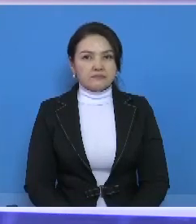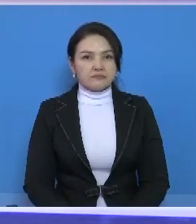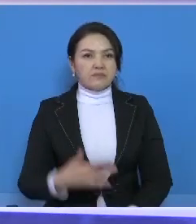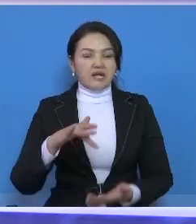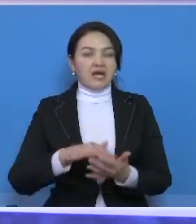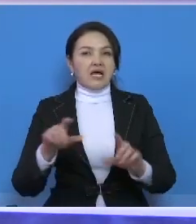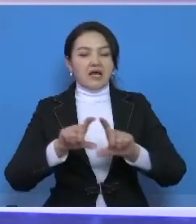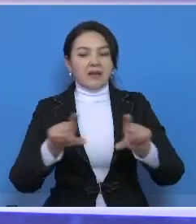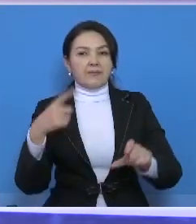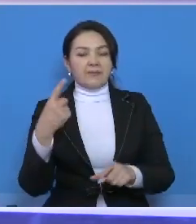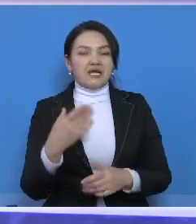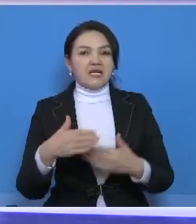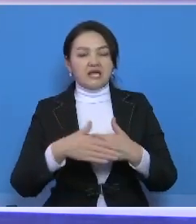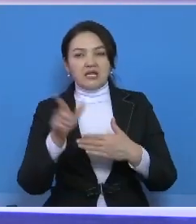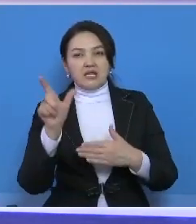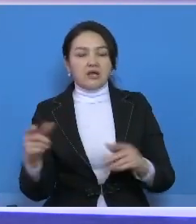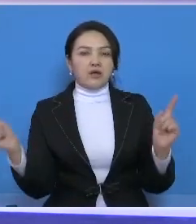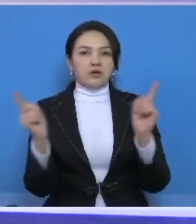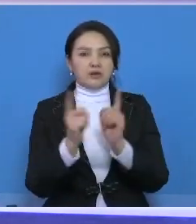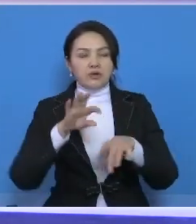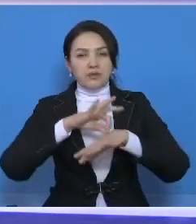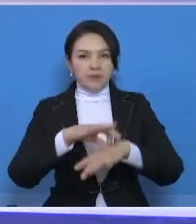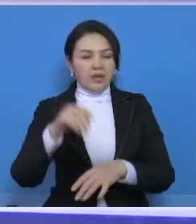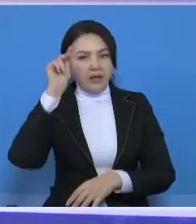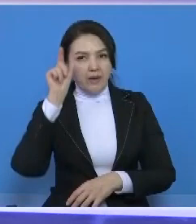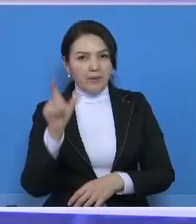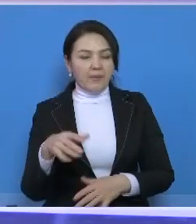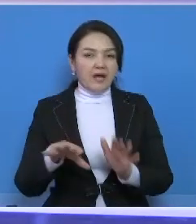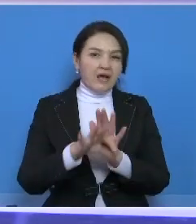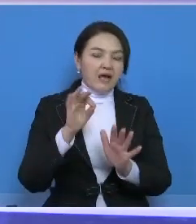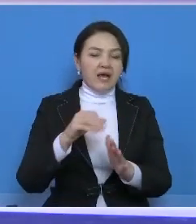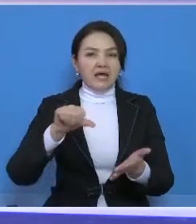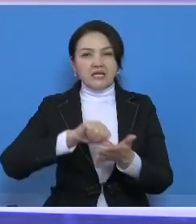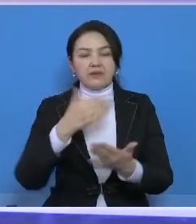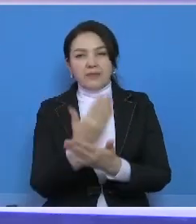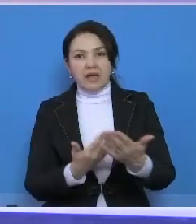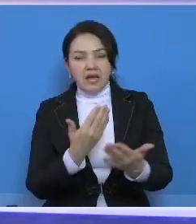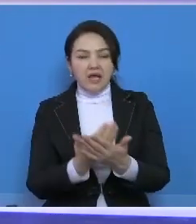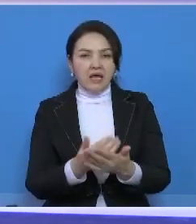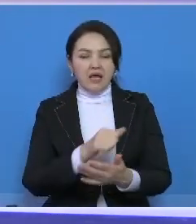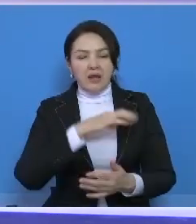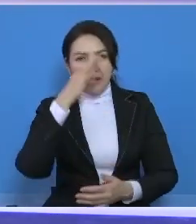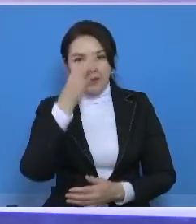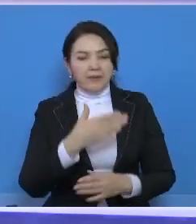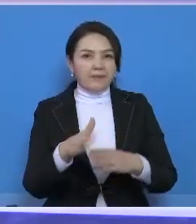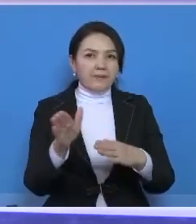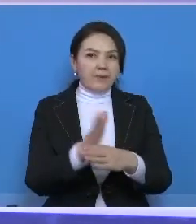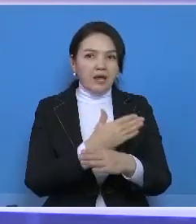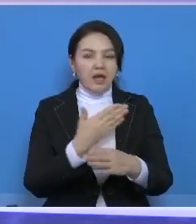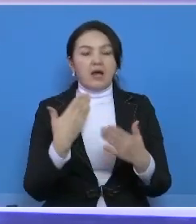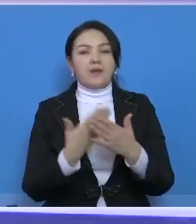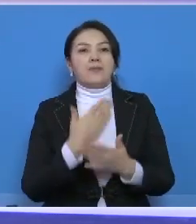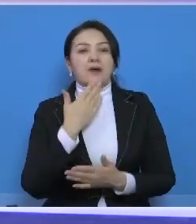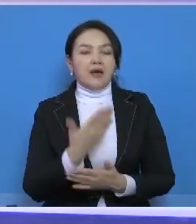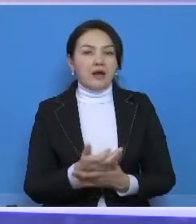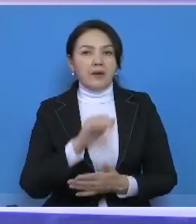Қала мектептерінің бірінде түлектермен кездесу өтті. Оқушыларға мамандық таңдауға қатысты кеңес беріп, өз тәжірибелерімен бөлісті. Бүгінде сұранысқа